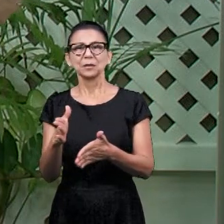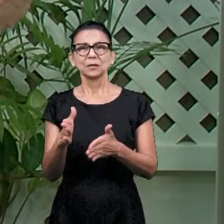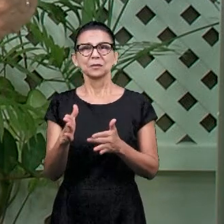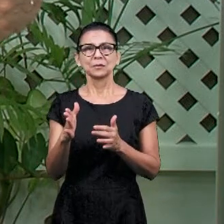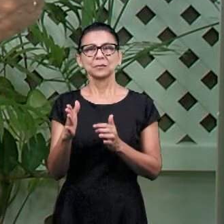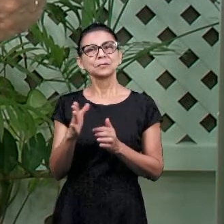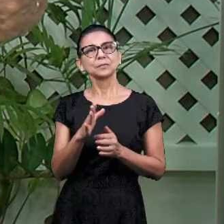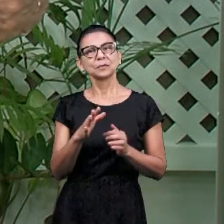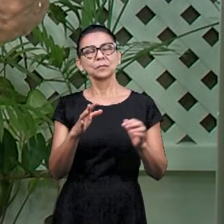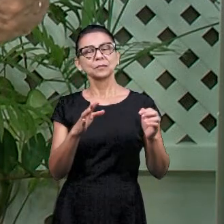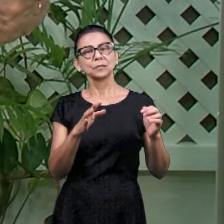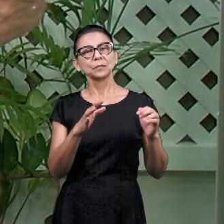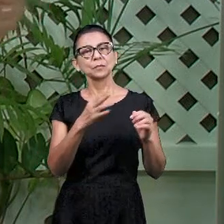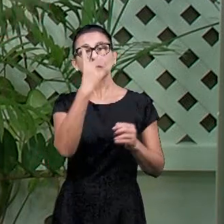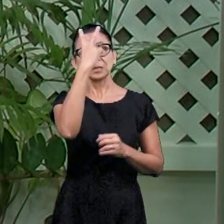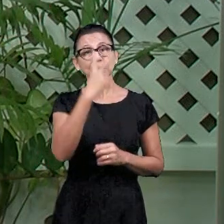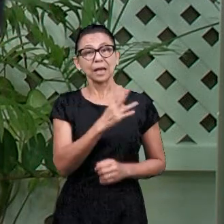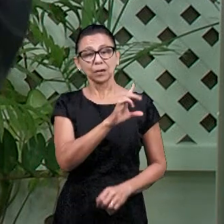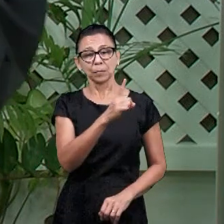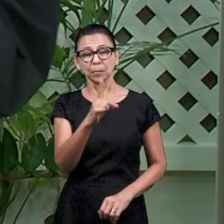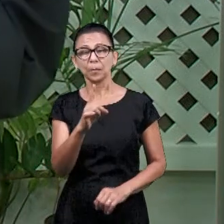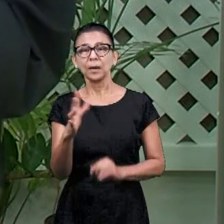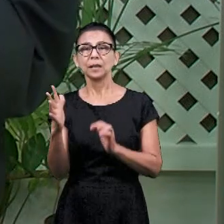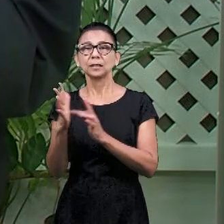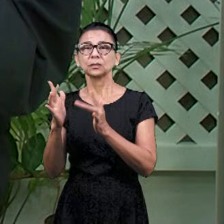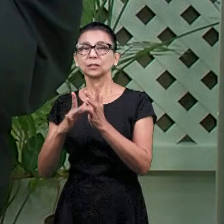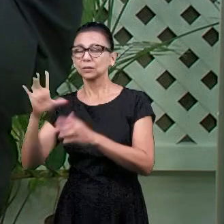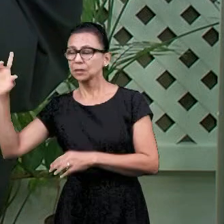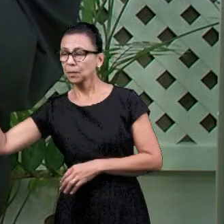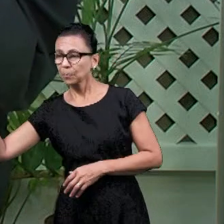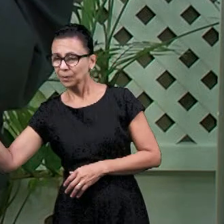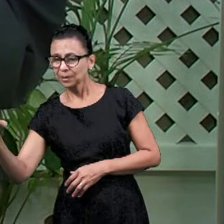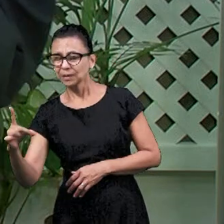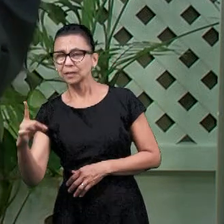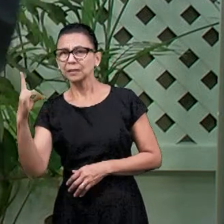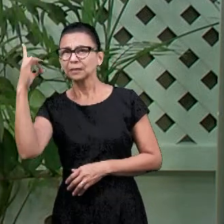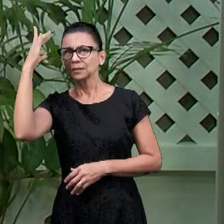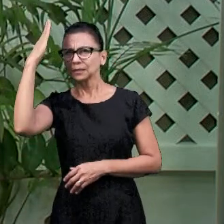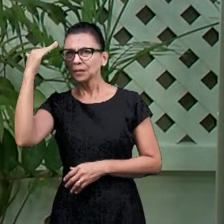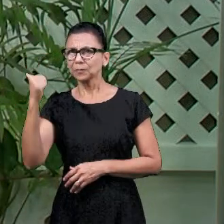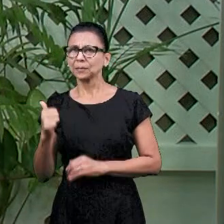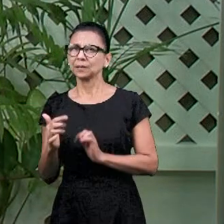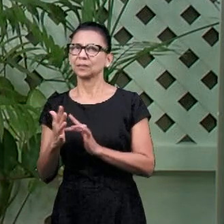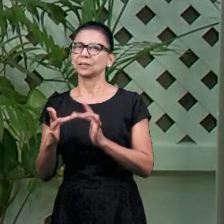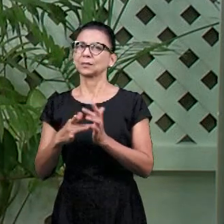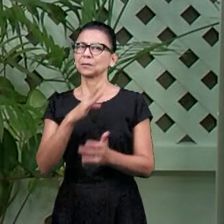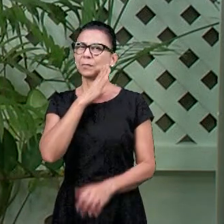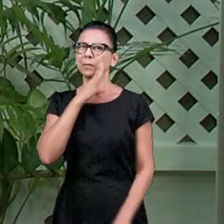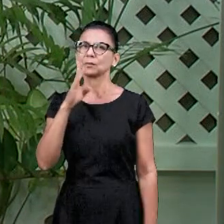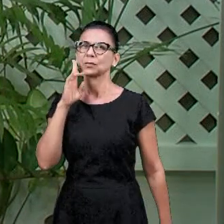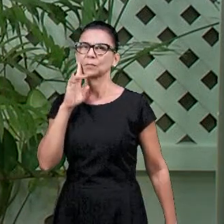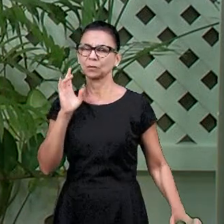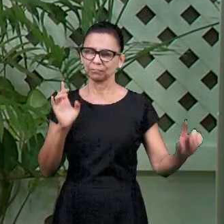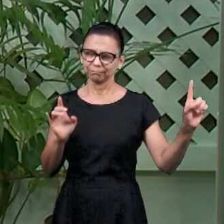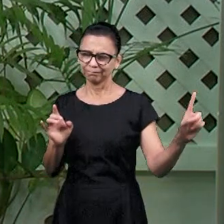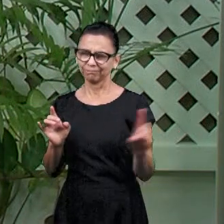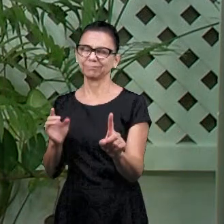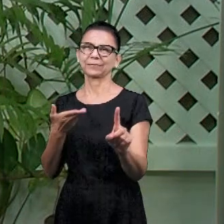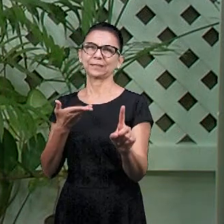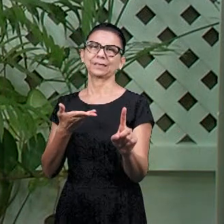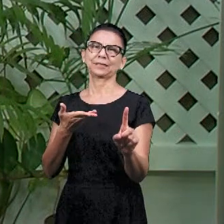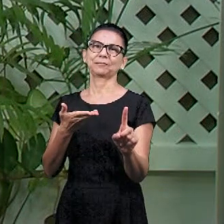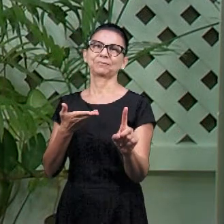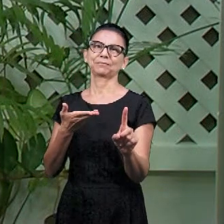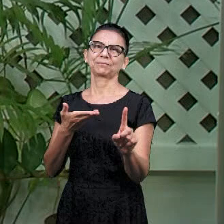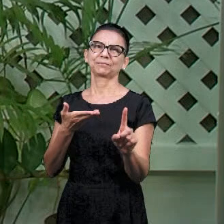par cet endroit, par ce chemin. Parce qu'il y avait quelqu'un qu'il voulait sauver. Et l'homme était